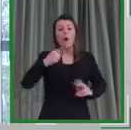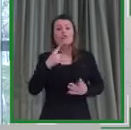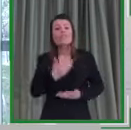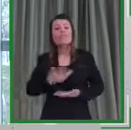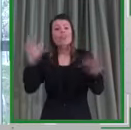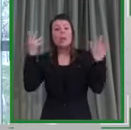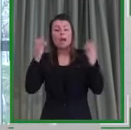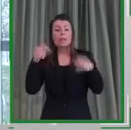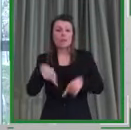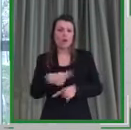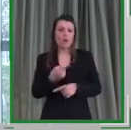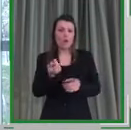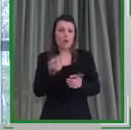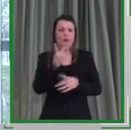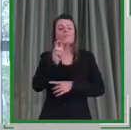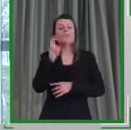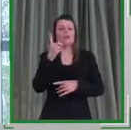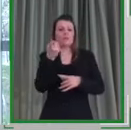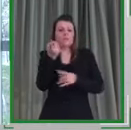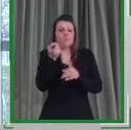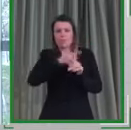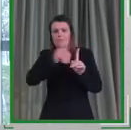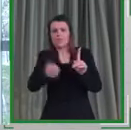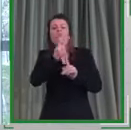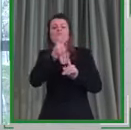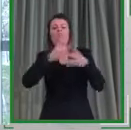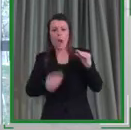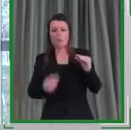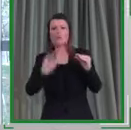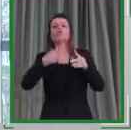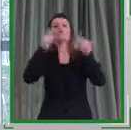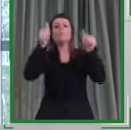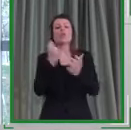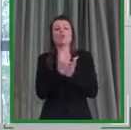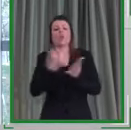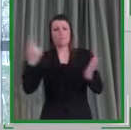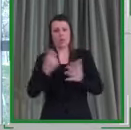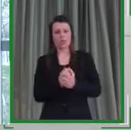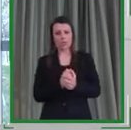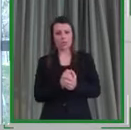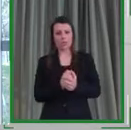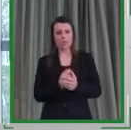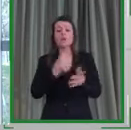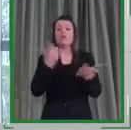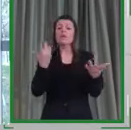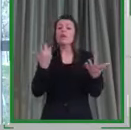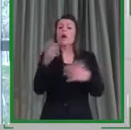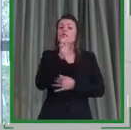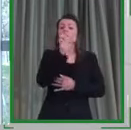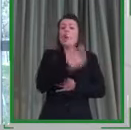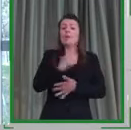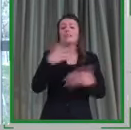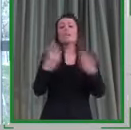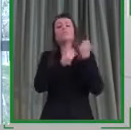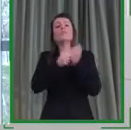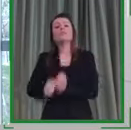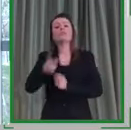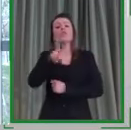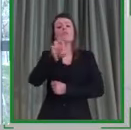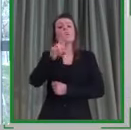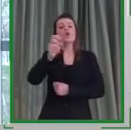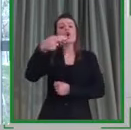importante fondi di regione lombardia insieme a fondazione veronesi e fondazione cariplo che hanno risposto